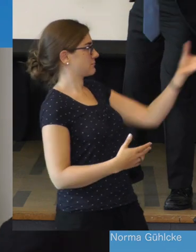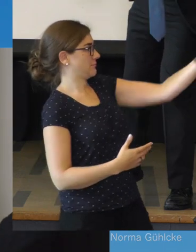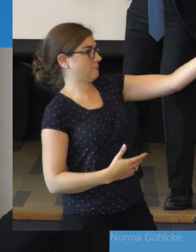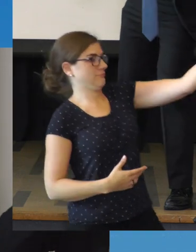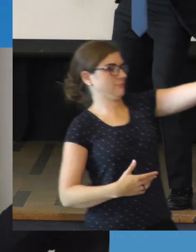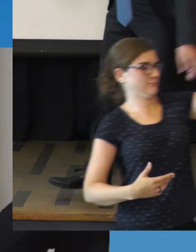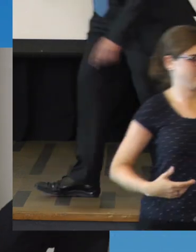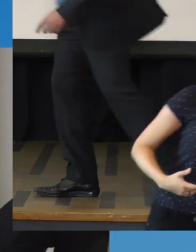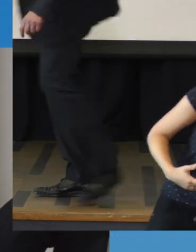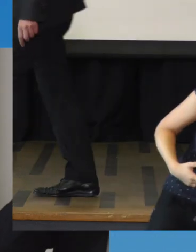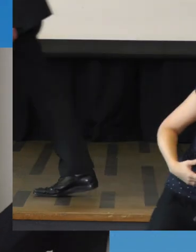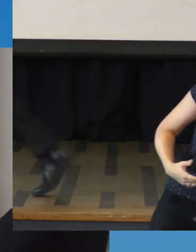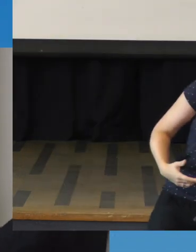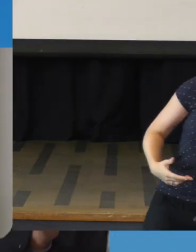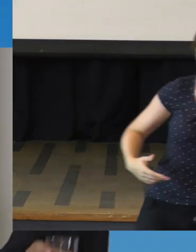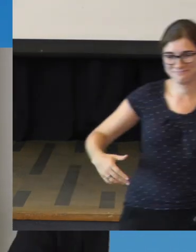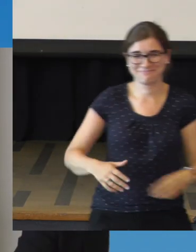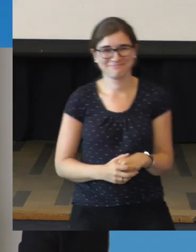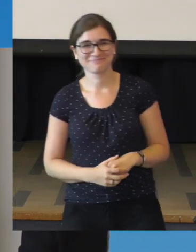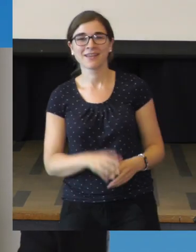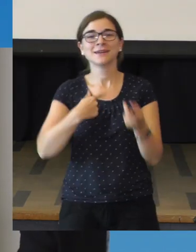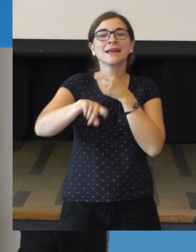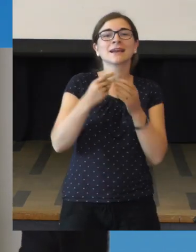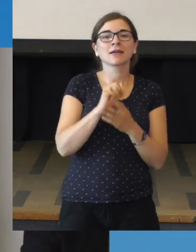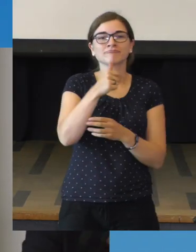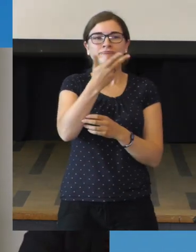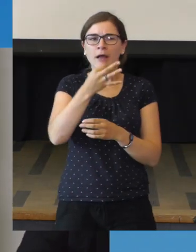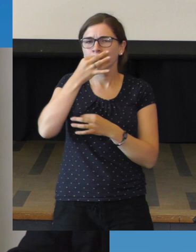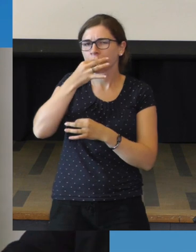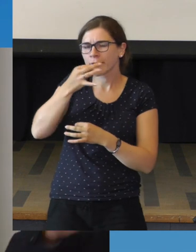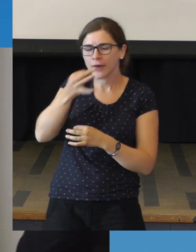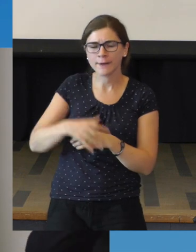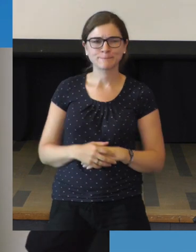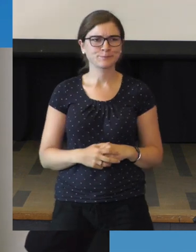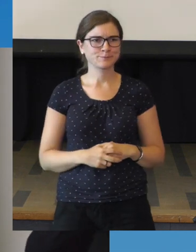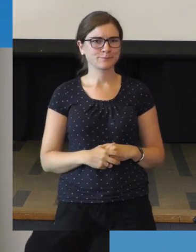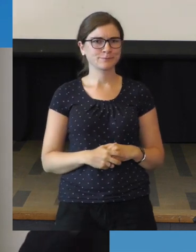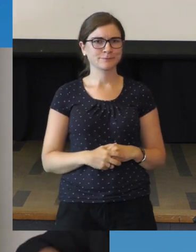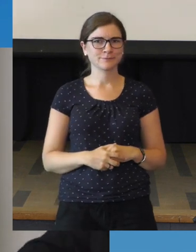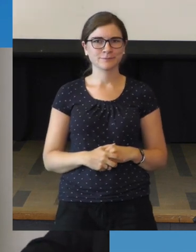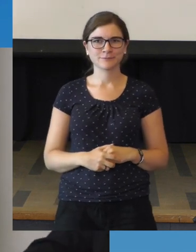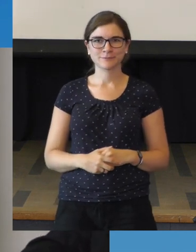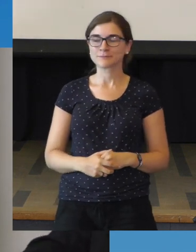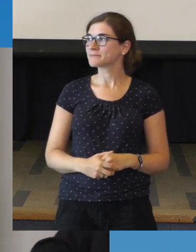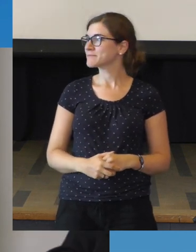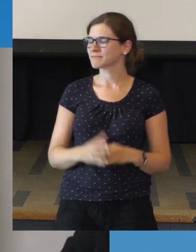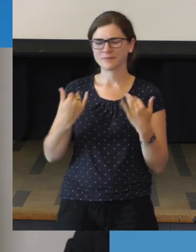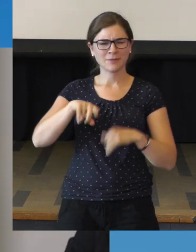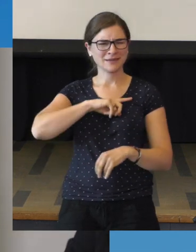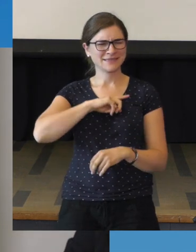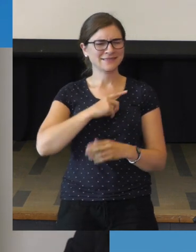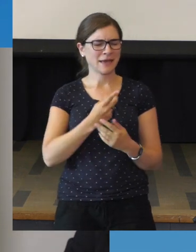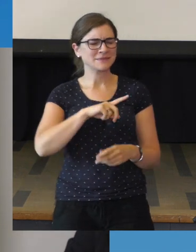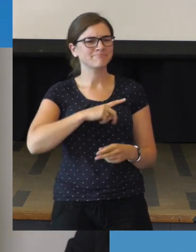jetzt werden sich natürlich gleich ein paar Fragen anschließen. In mir ist der alte Heimwerker erwacht. Ich